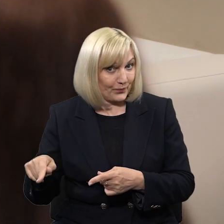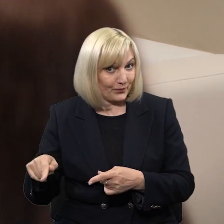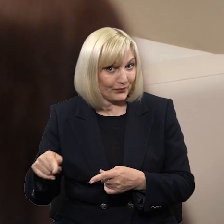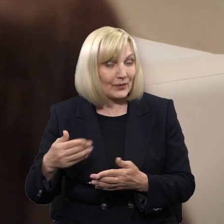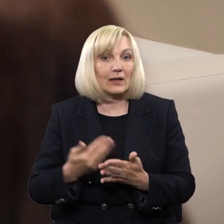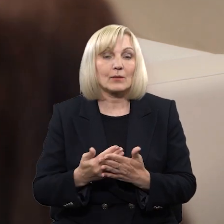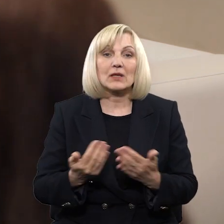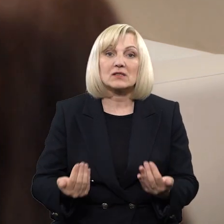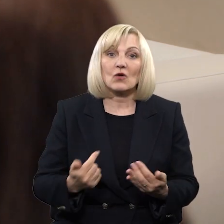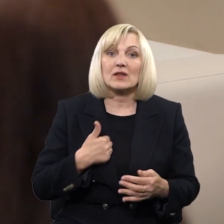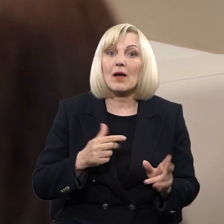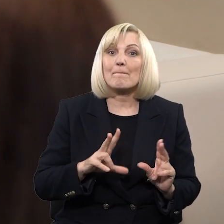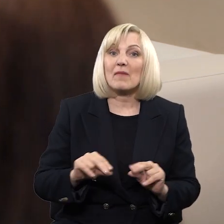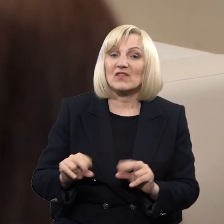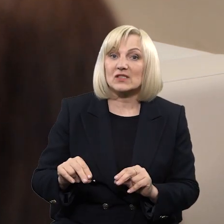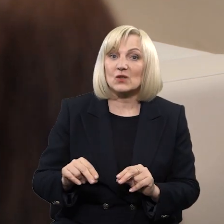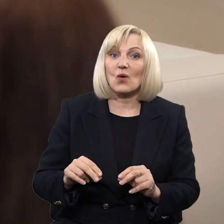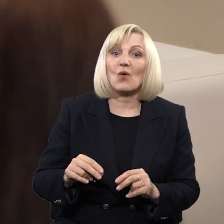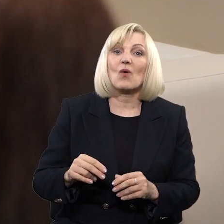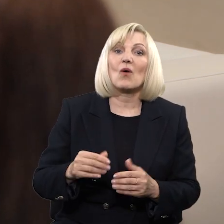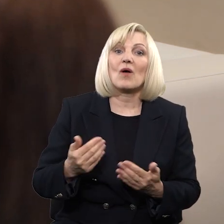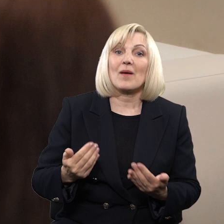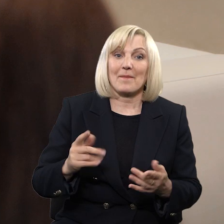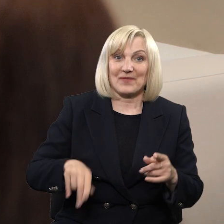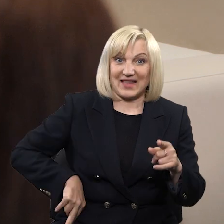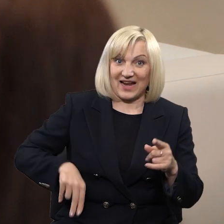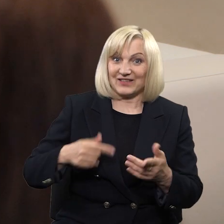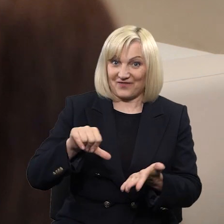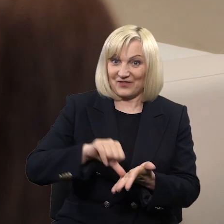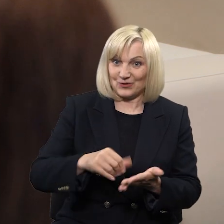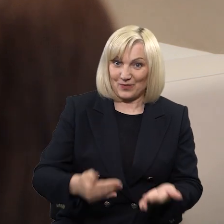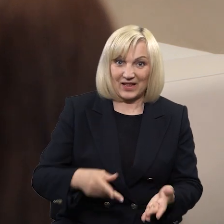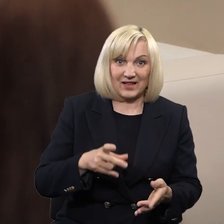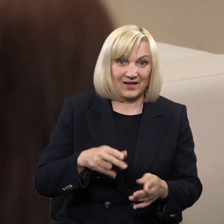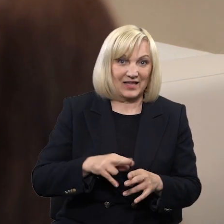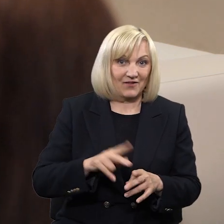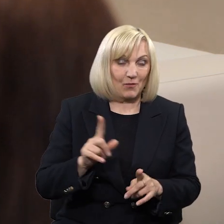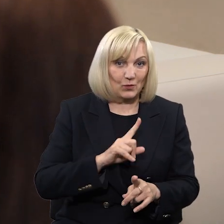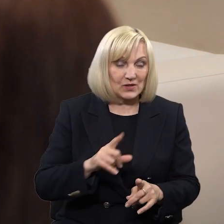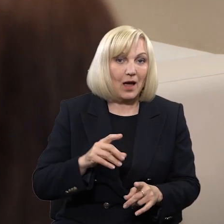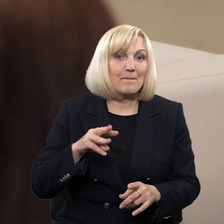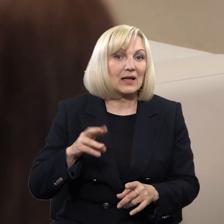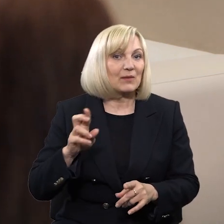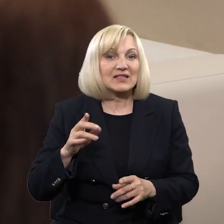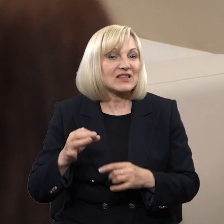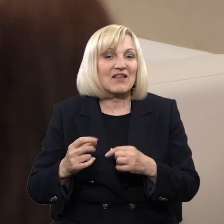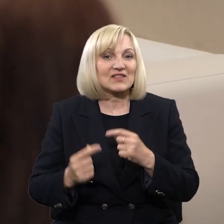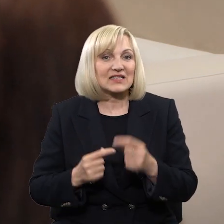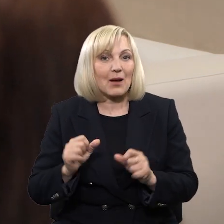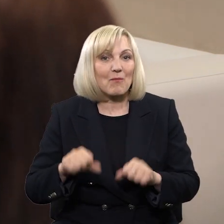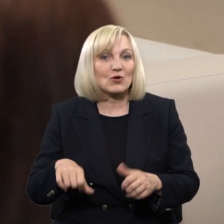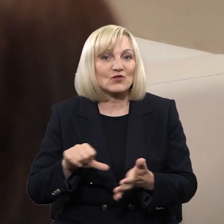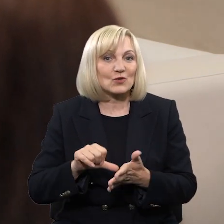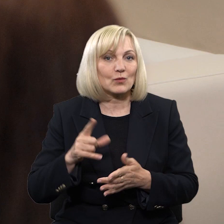например сегодня Нам повезло директор этнографического музея перед нами выступил Борисович не всегда может